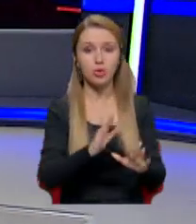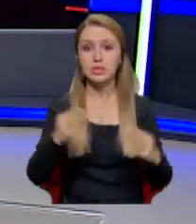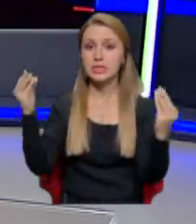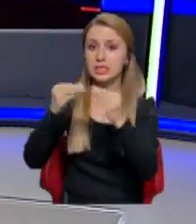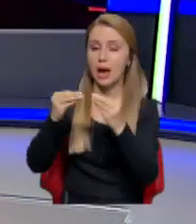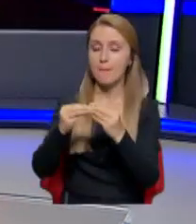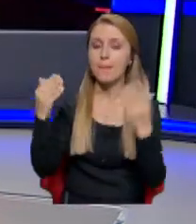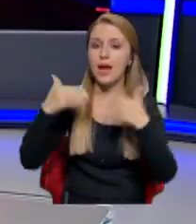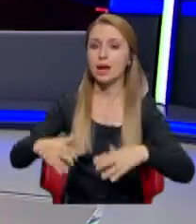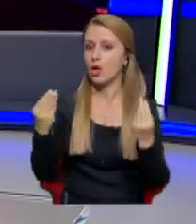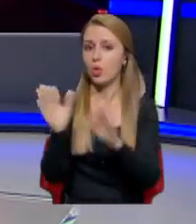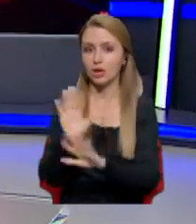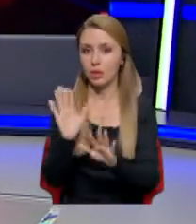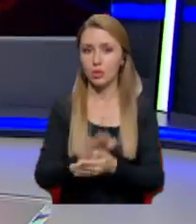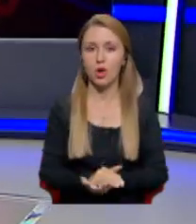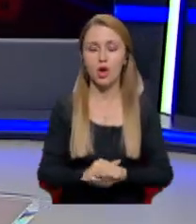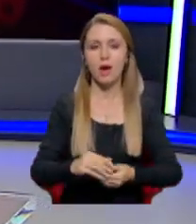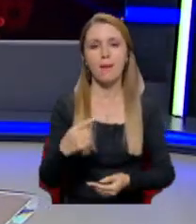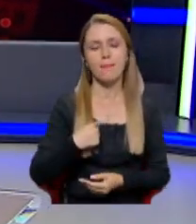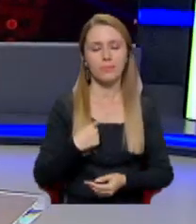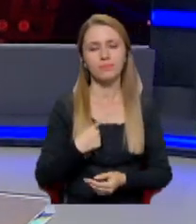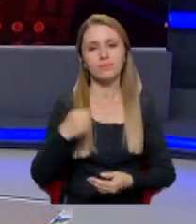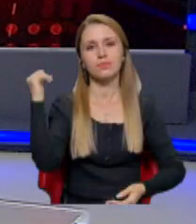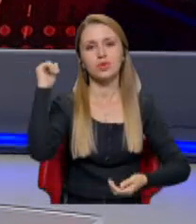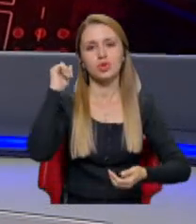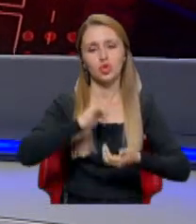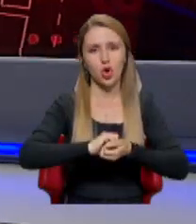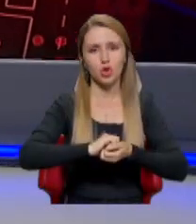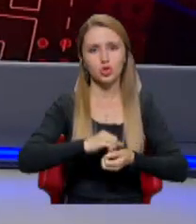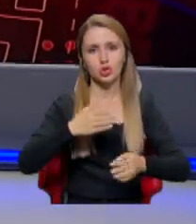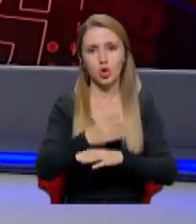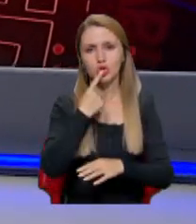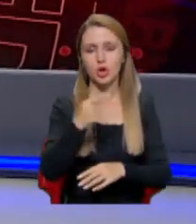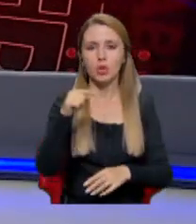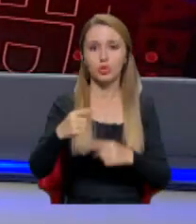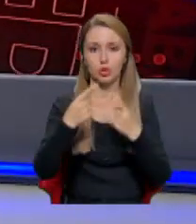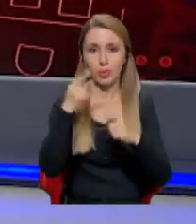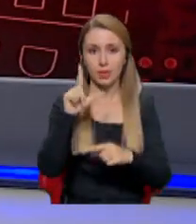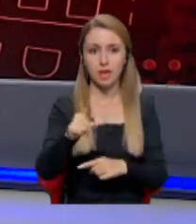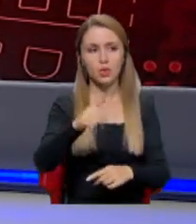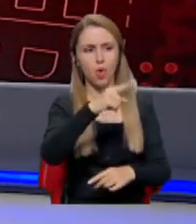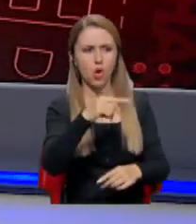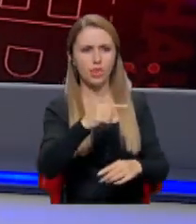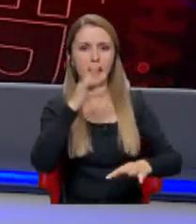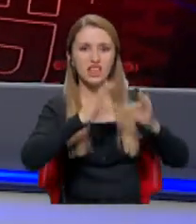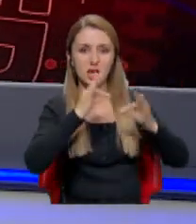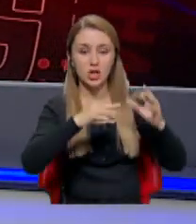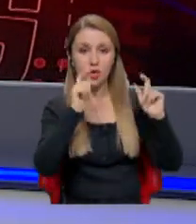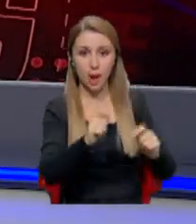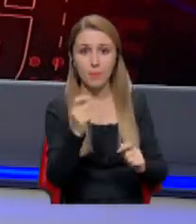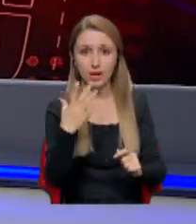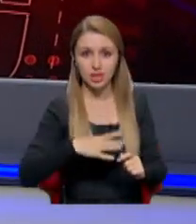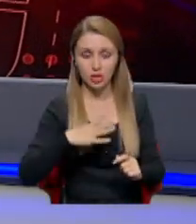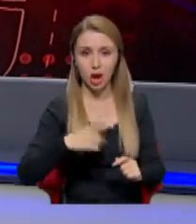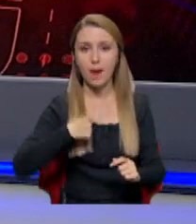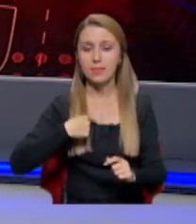önü maalesef alınamayacak. Dost acı söyler. Bizler de acıyı konuşacağız. Madem onlar acı reçeteyi